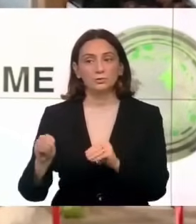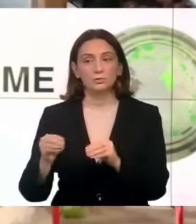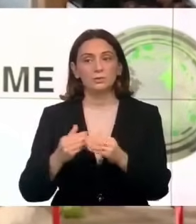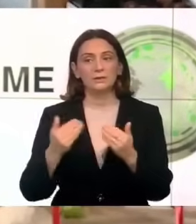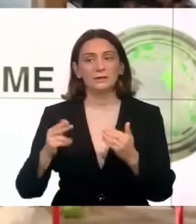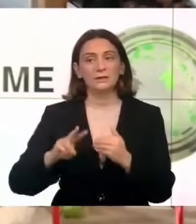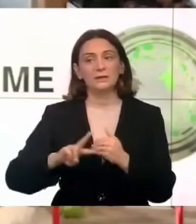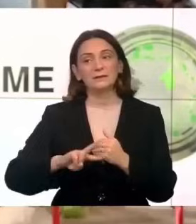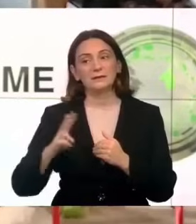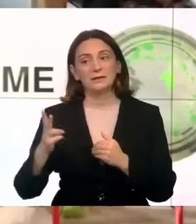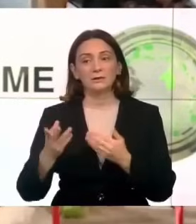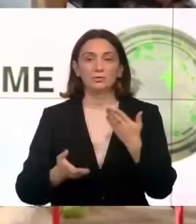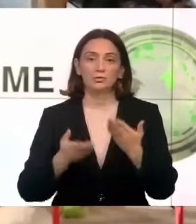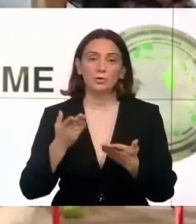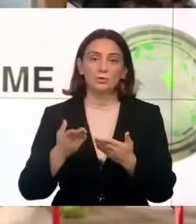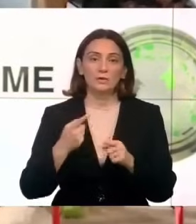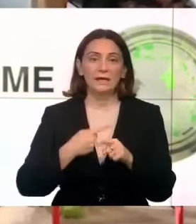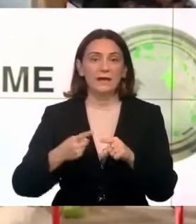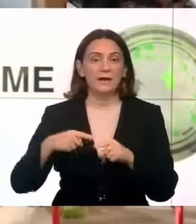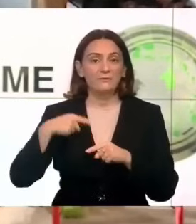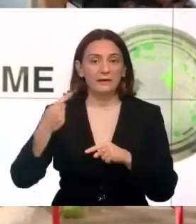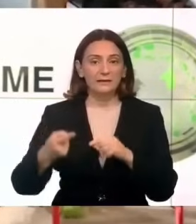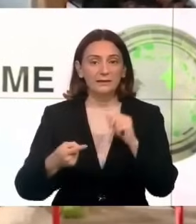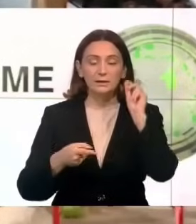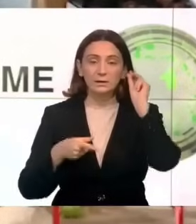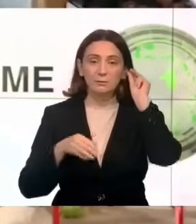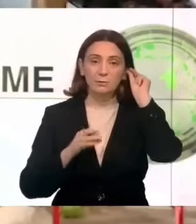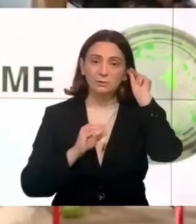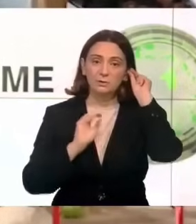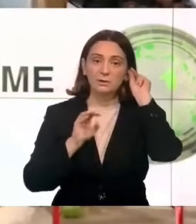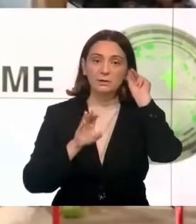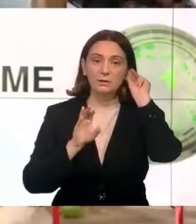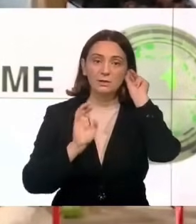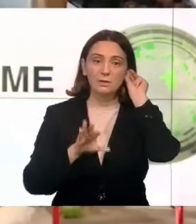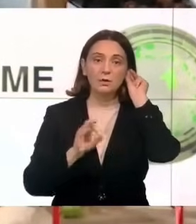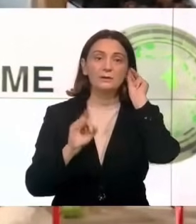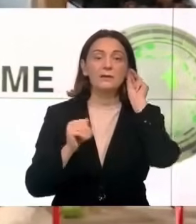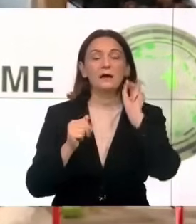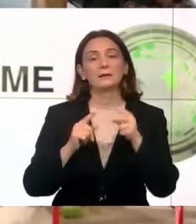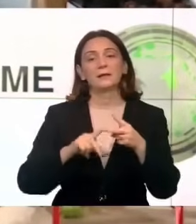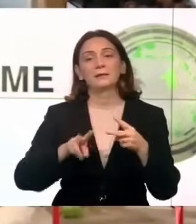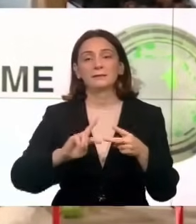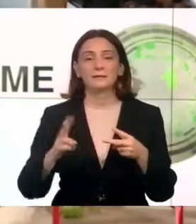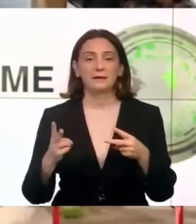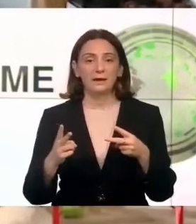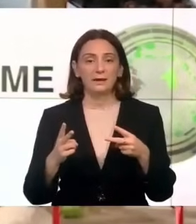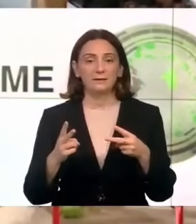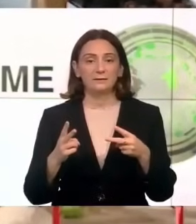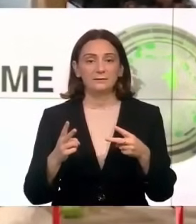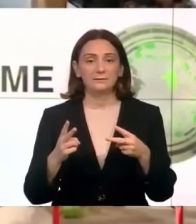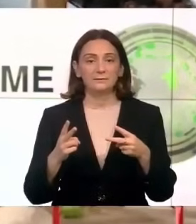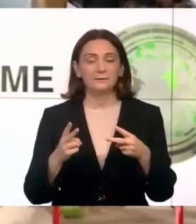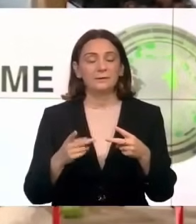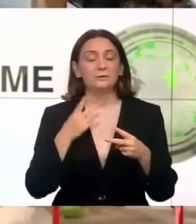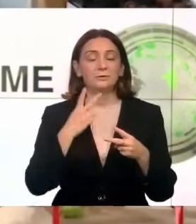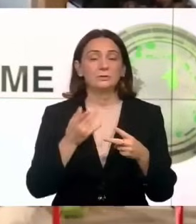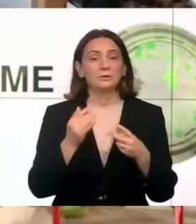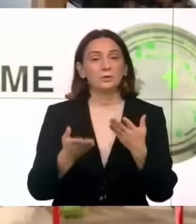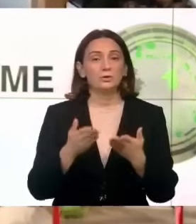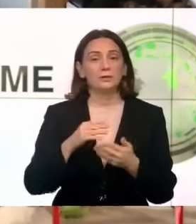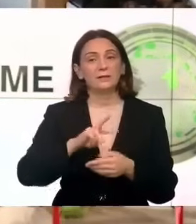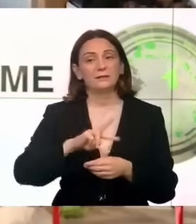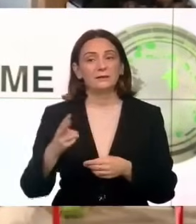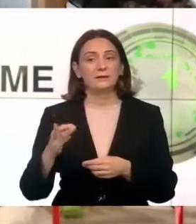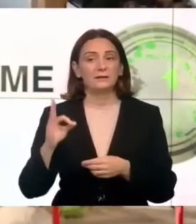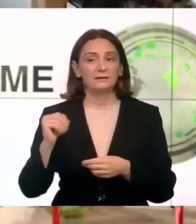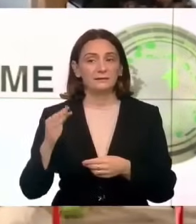presin e me shumë mundësi gjithashtu gjykata mund të komunikojë shtyrjen e një date dhe një gjyqi në një ditë tjetër për çështjen e